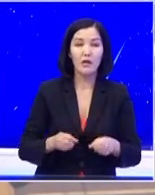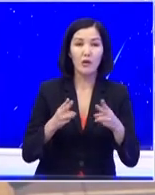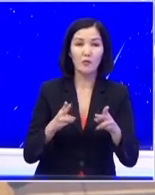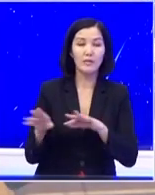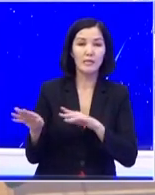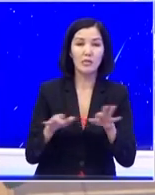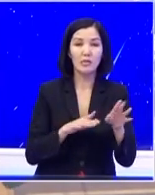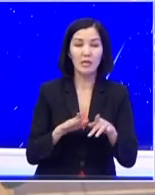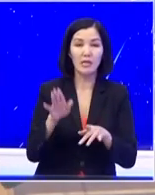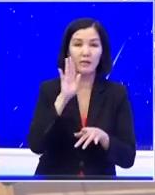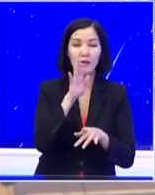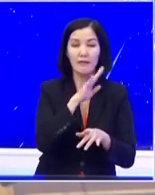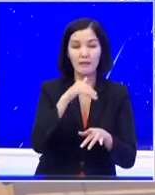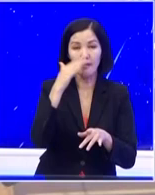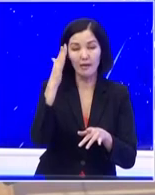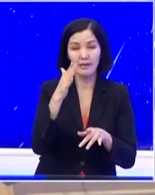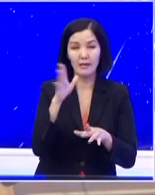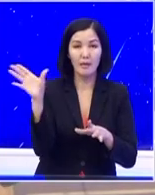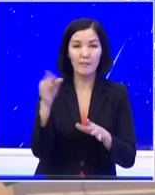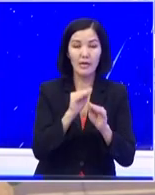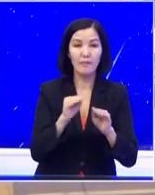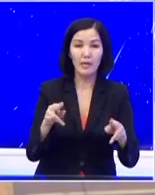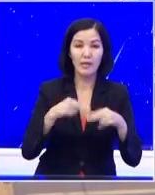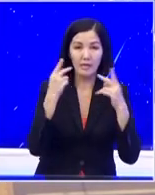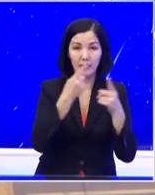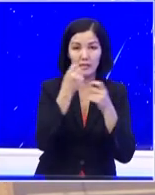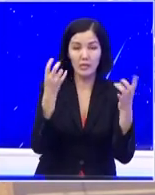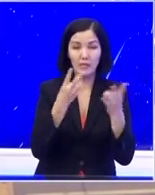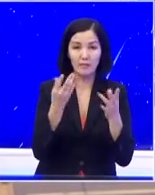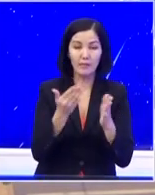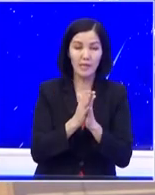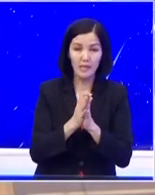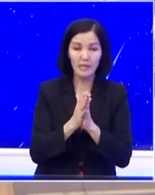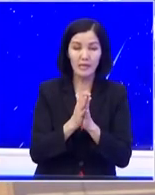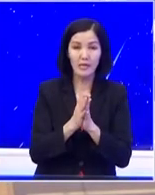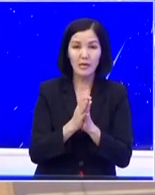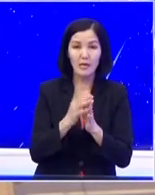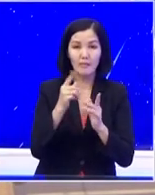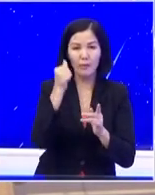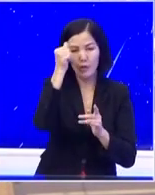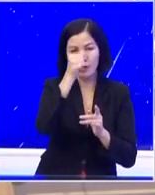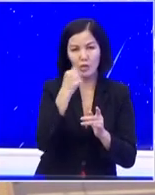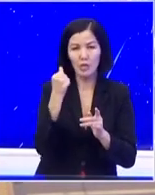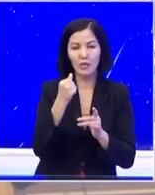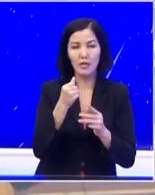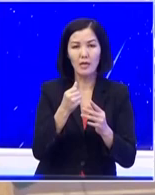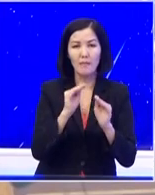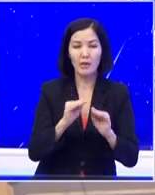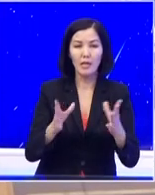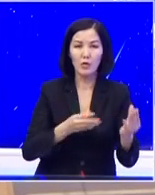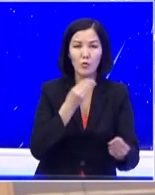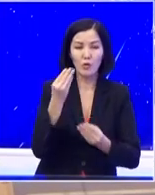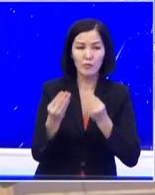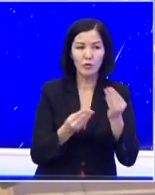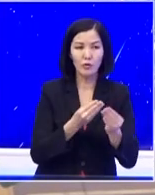шараларын ата-аналарға және барлық балаларға ескерткім келеді. Бізде жыл бойын осы балалар ойнап жүріп, жолдың